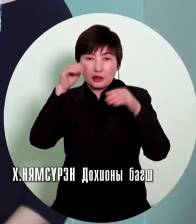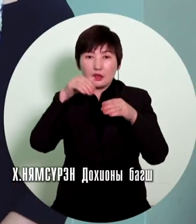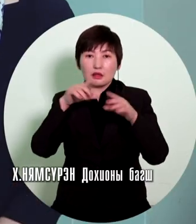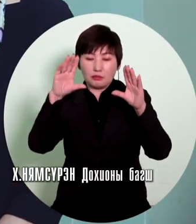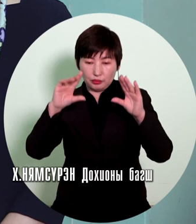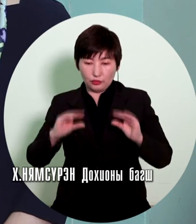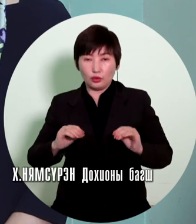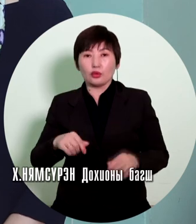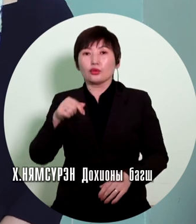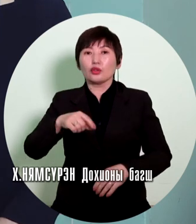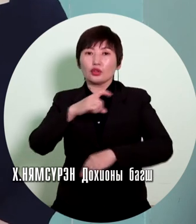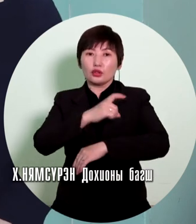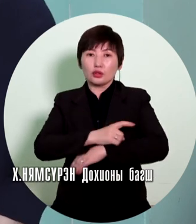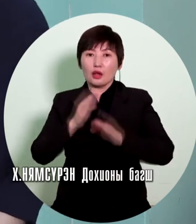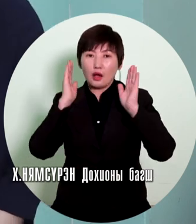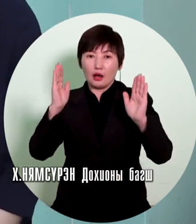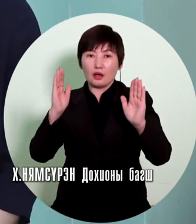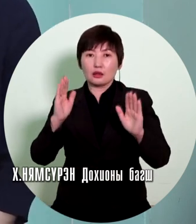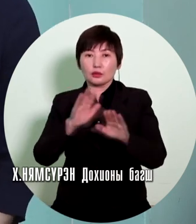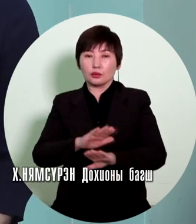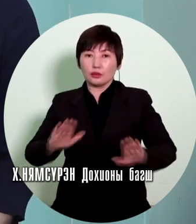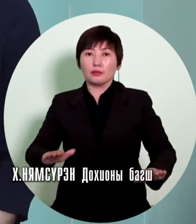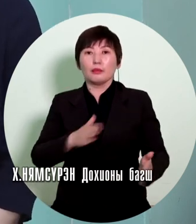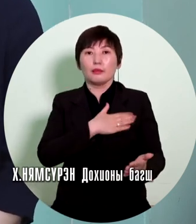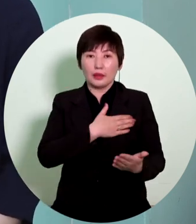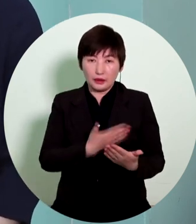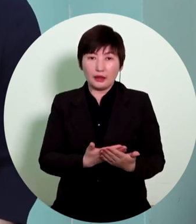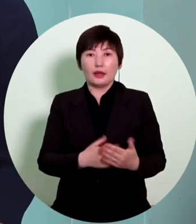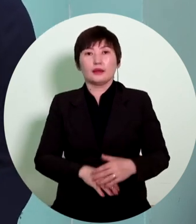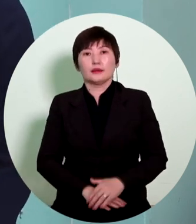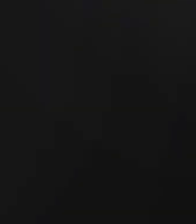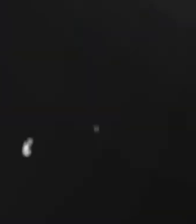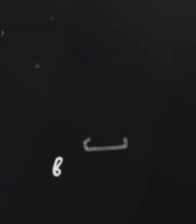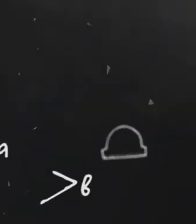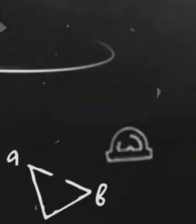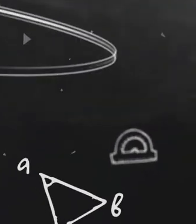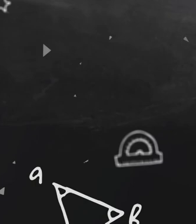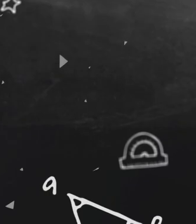болно. За өнөөдрийнхээ хичээлийг анхааралтай үзэж сонсон хүүхдүүд та нартай баярлалаа.